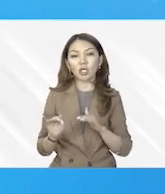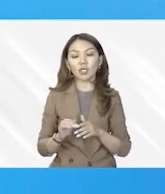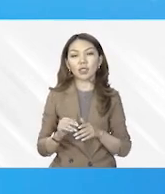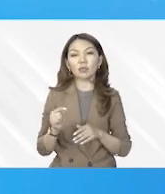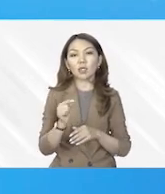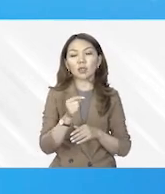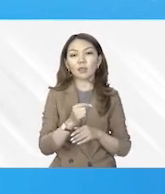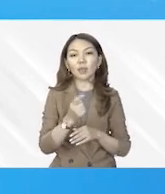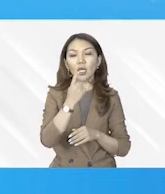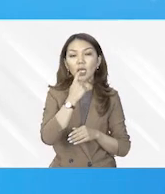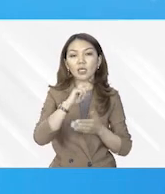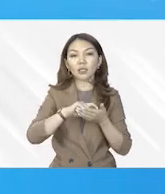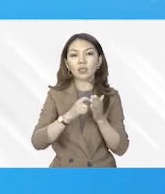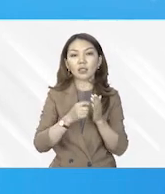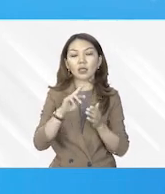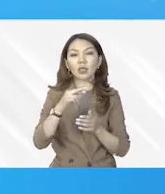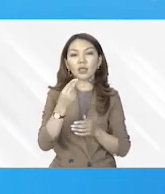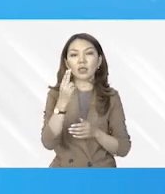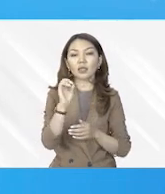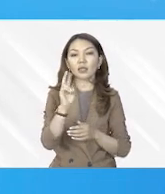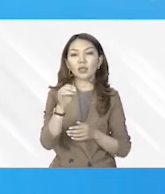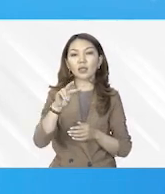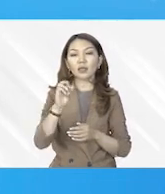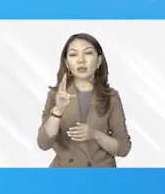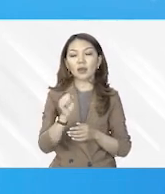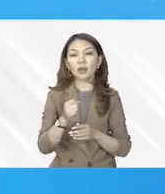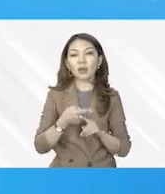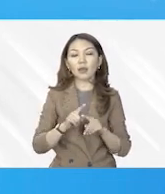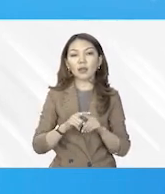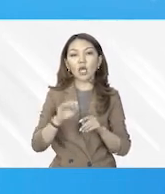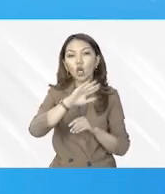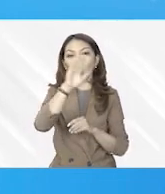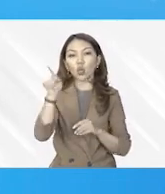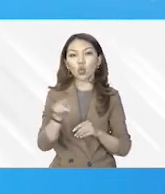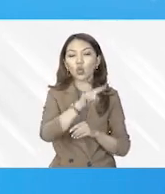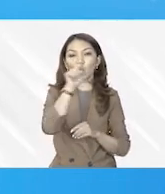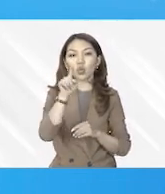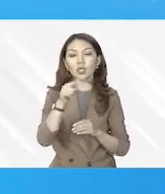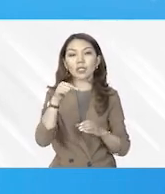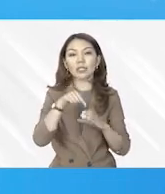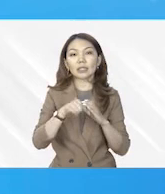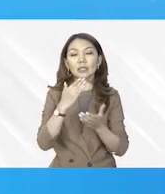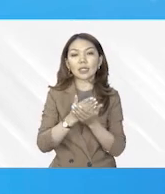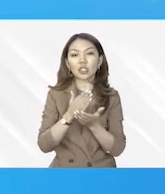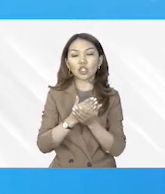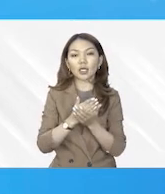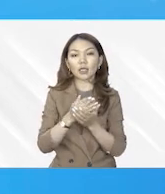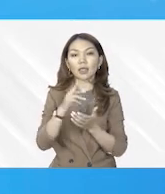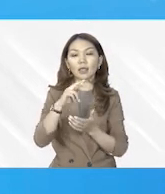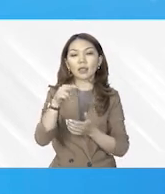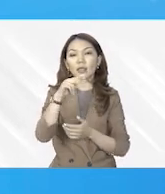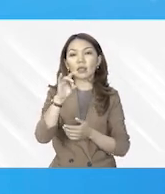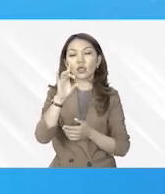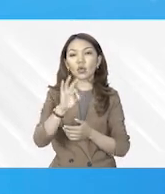Яйцеклетка – это округлая, крупная, неподвижная клетка, содержащая ядро, все